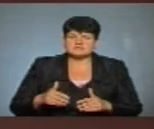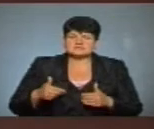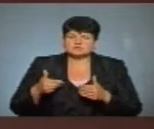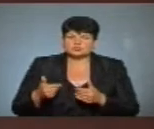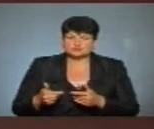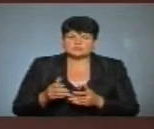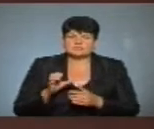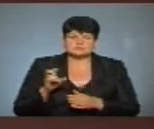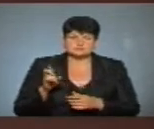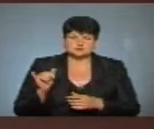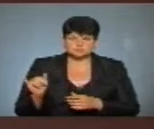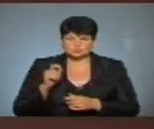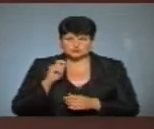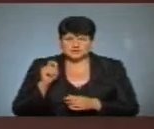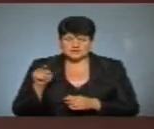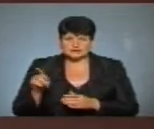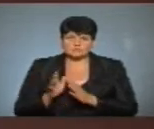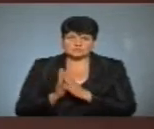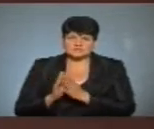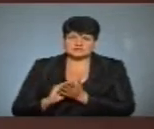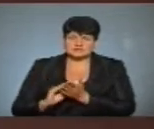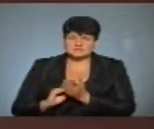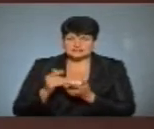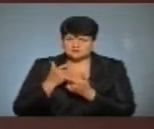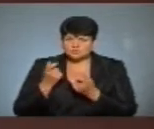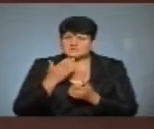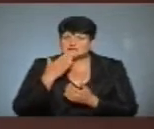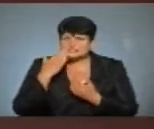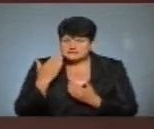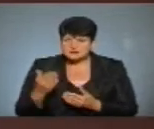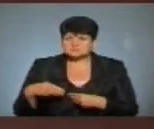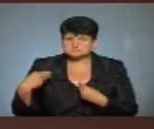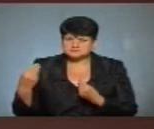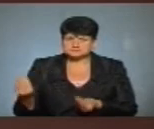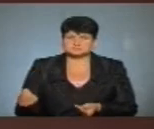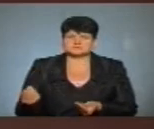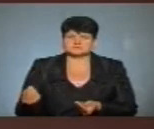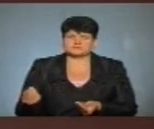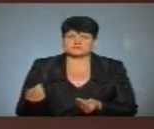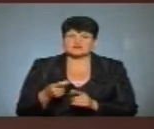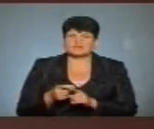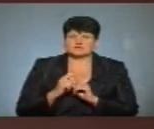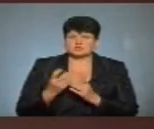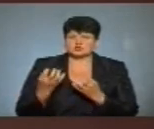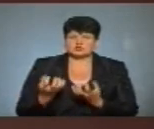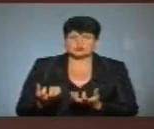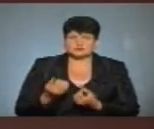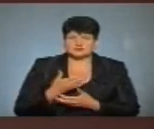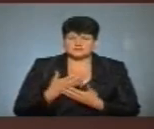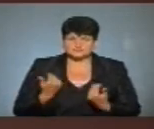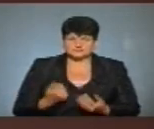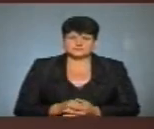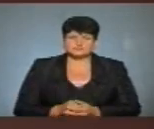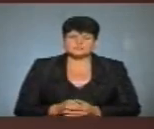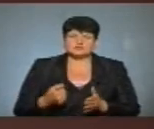до Служби безпеки України. Там попросили написати інформаційний запит. Ми його написали. Відповіді ще не отримали.